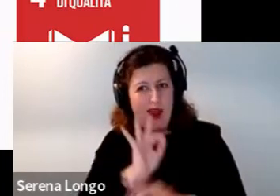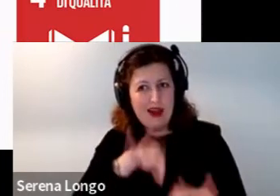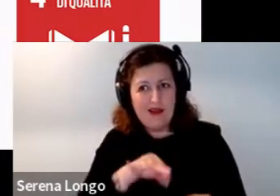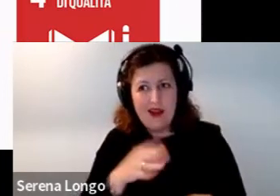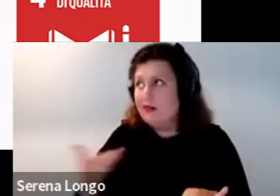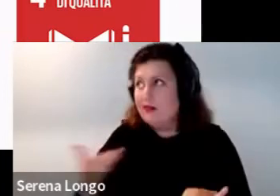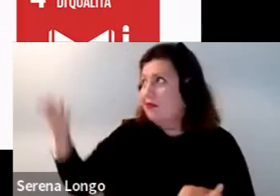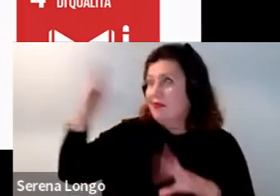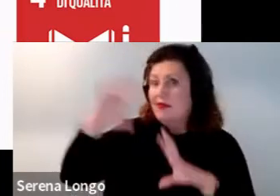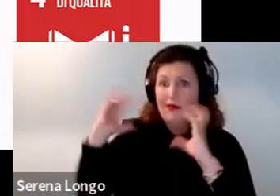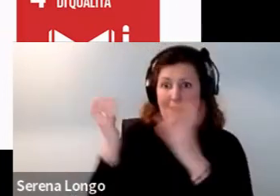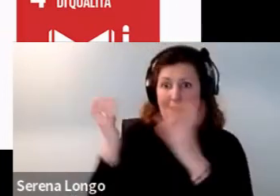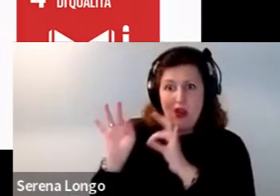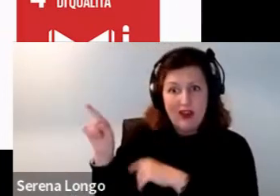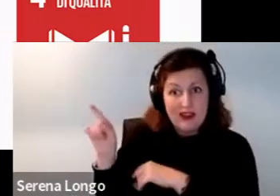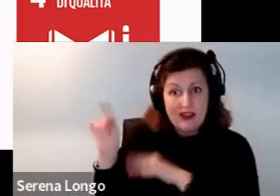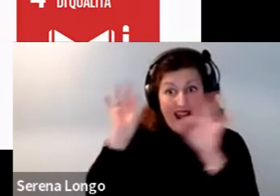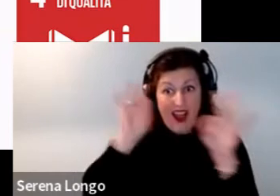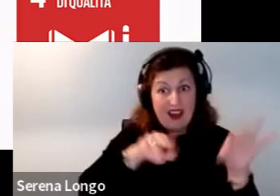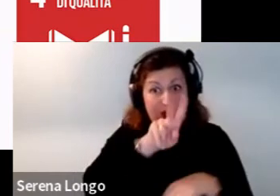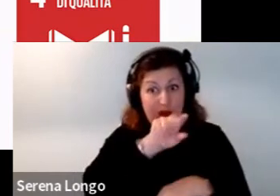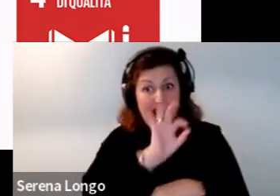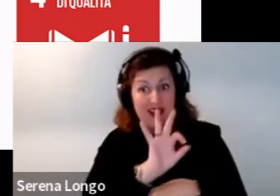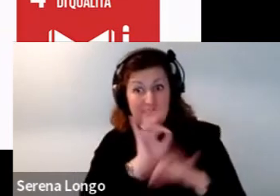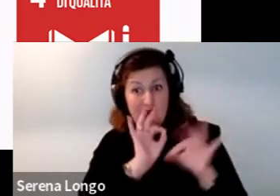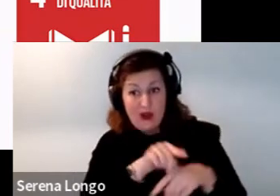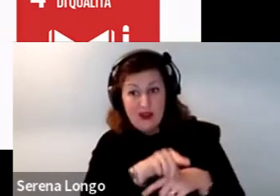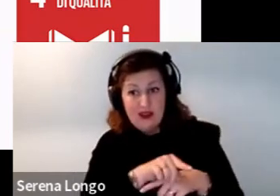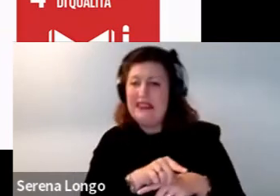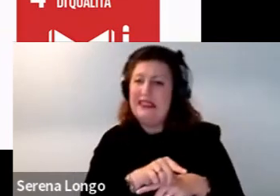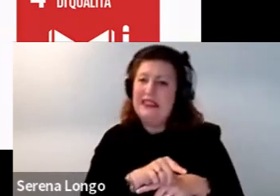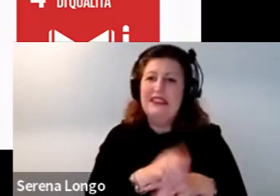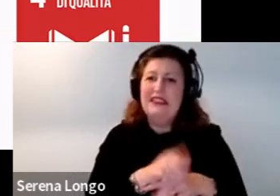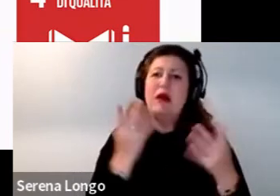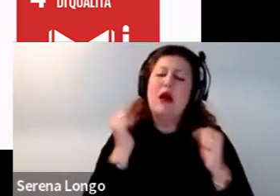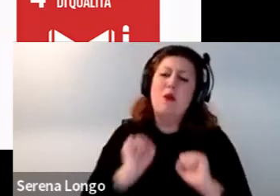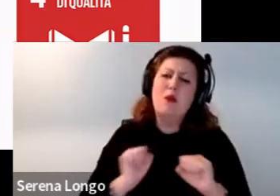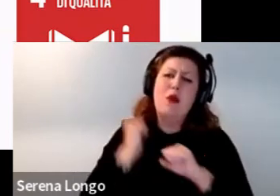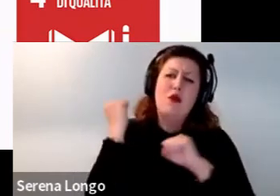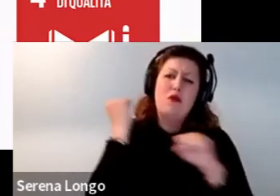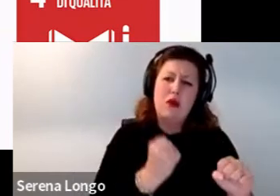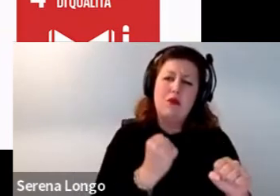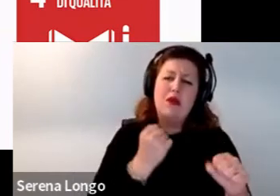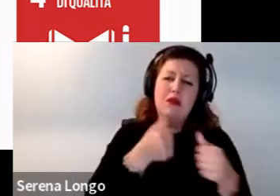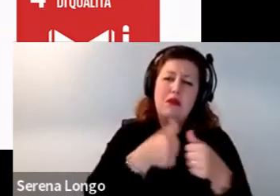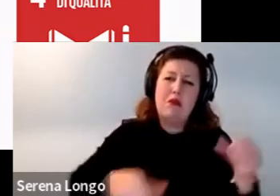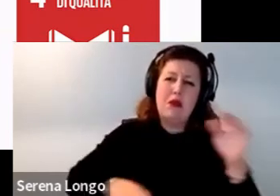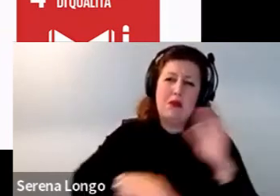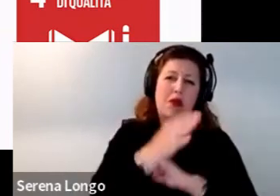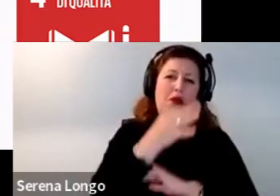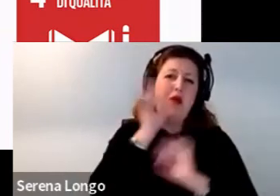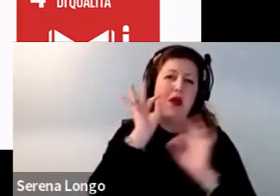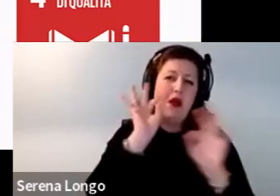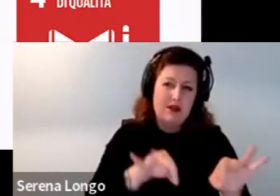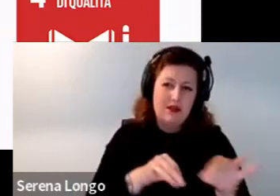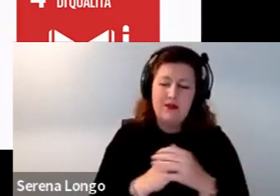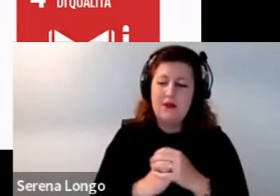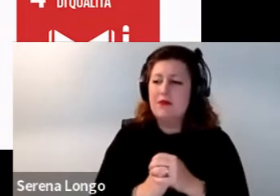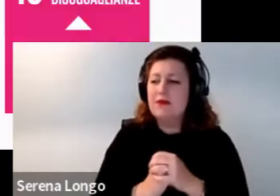livello mondiale, però i fondamenti credo che ci siano tutti. Così come